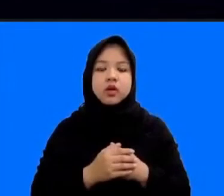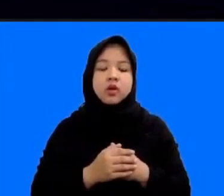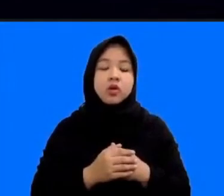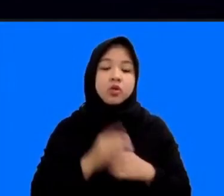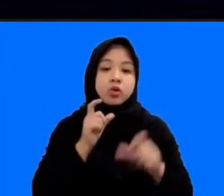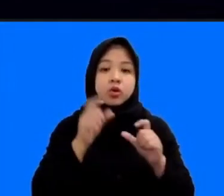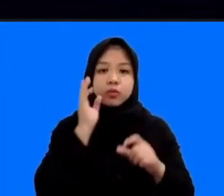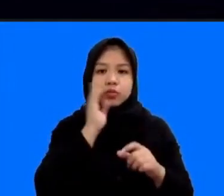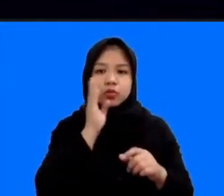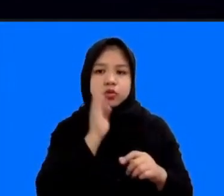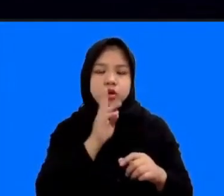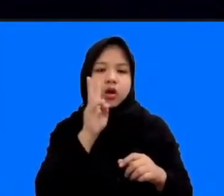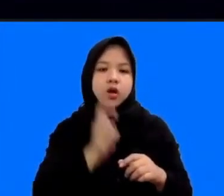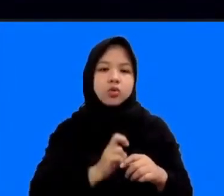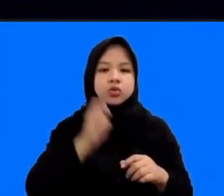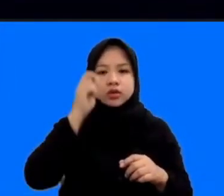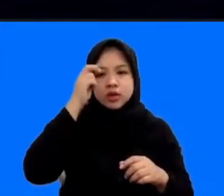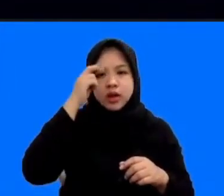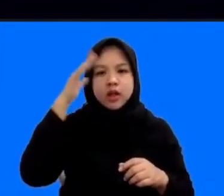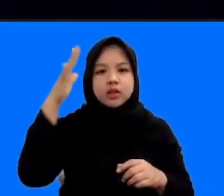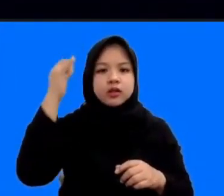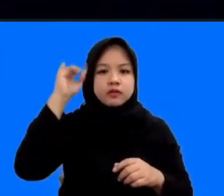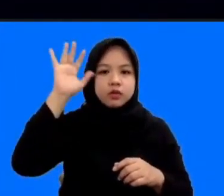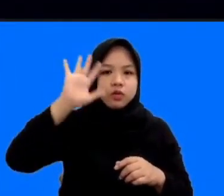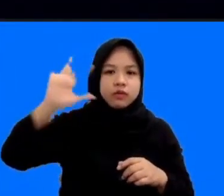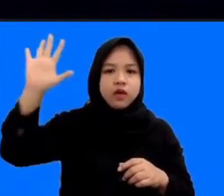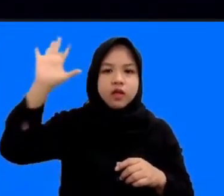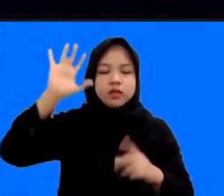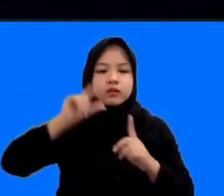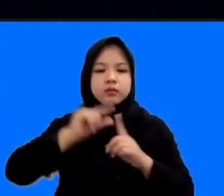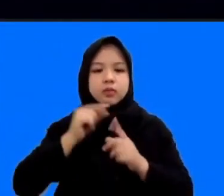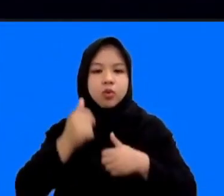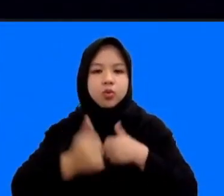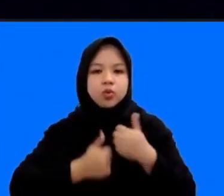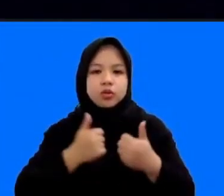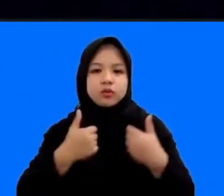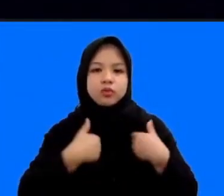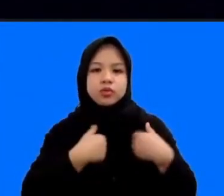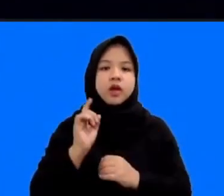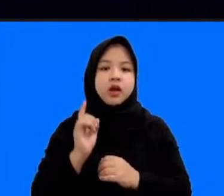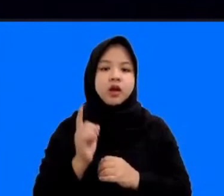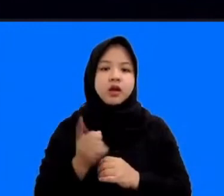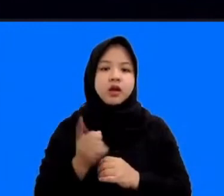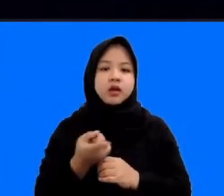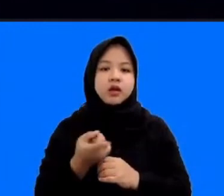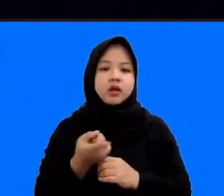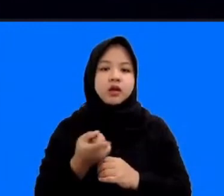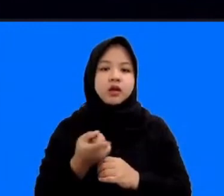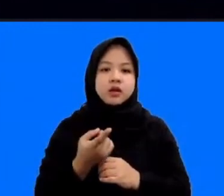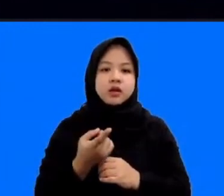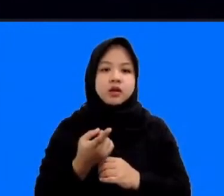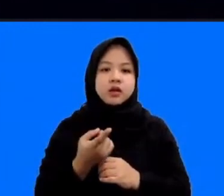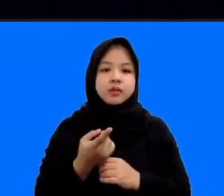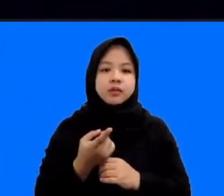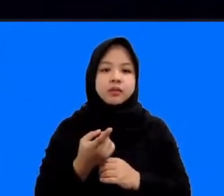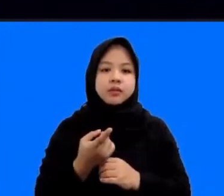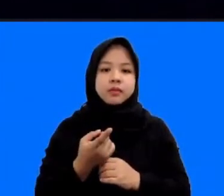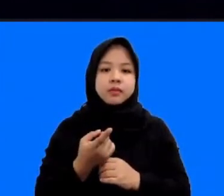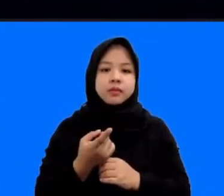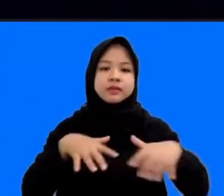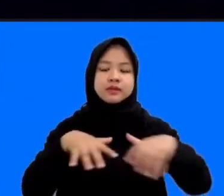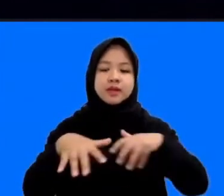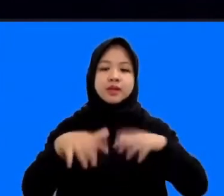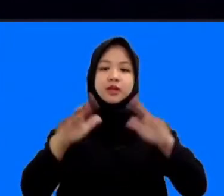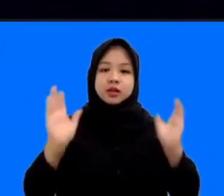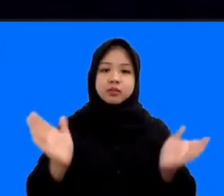bisa lebih kreatif inovatif produktif dan juga memiliki kapasitas lebih gitu ya besar Strategi Pembangunan pemuda